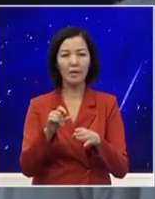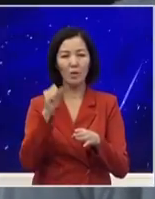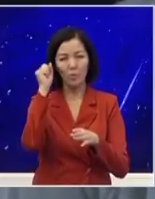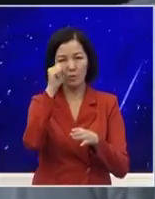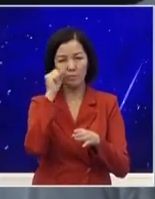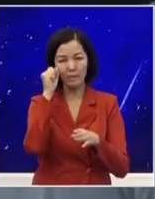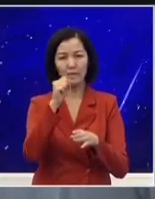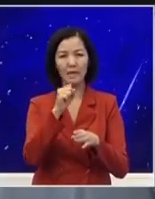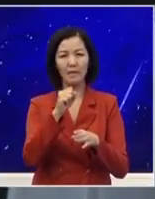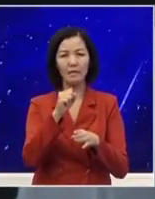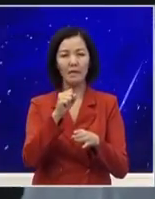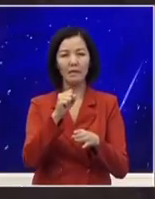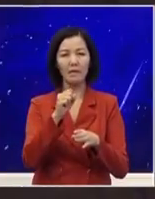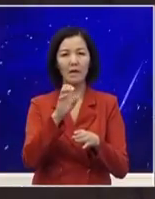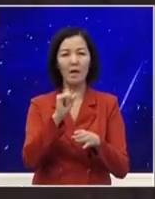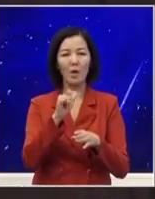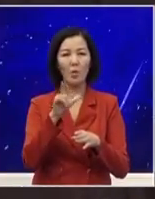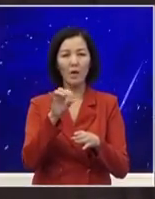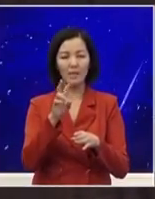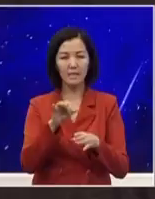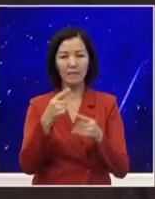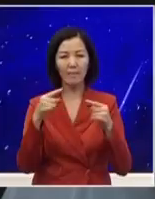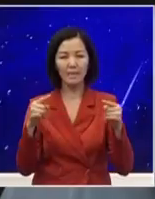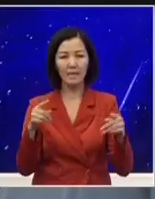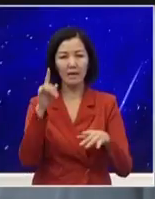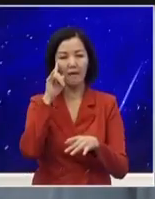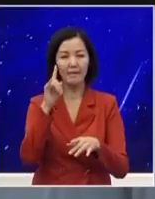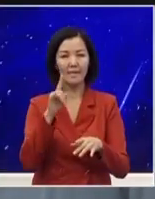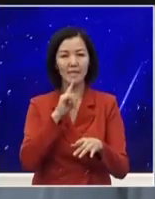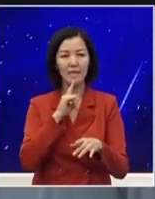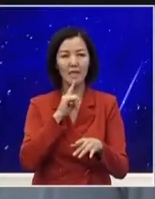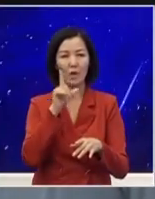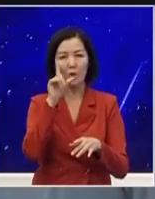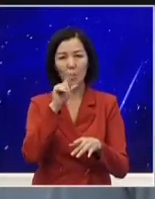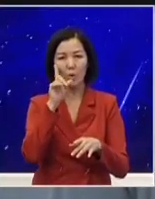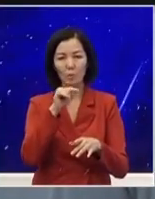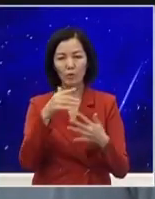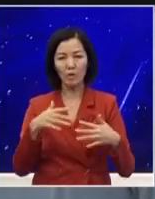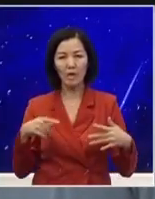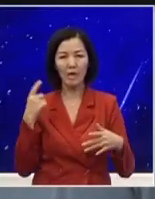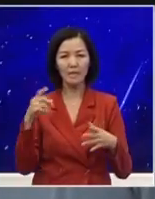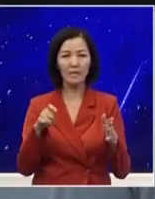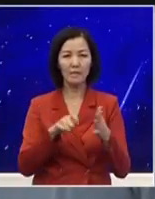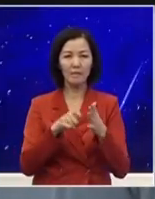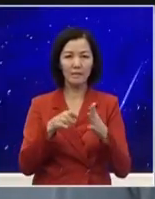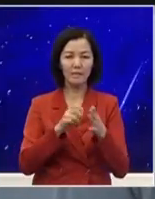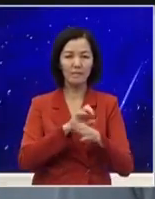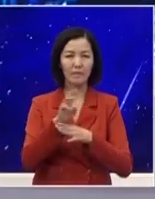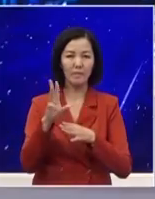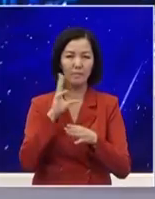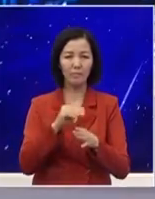Өзбекстан, Таджикстан, Афганистан сол сияқтыларға және Қазақстандағы құл және мал шаруашылықтарын қамтамасыз етеміз.